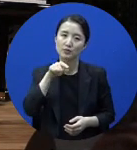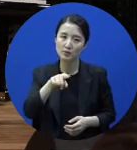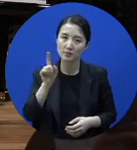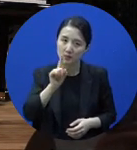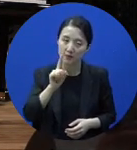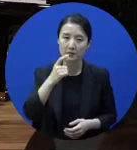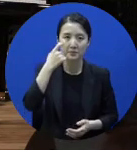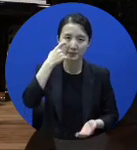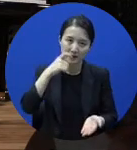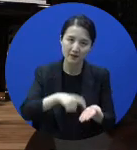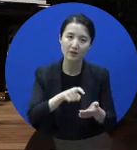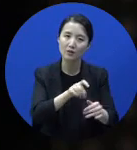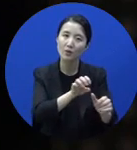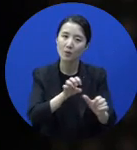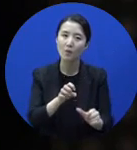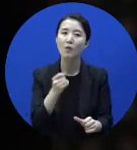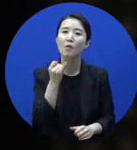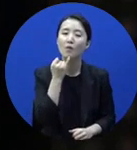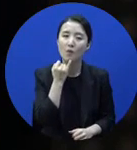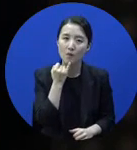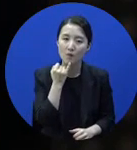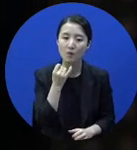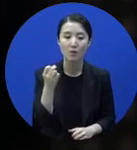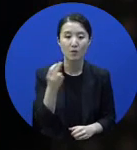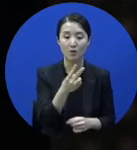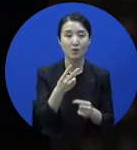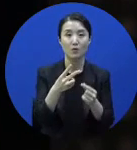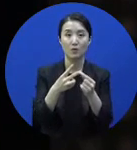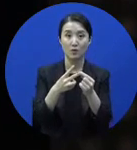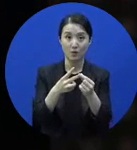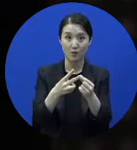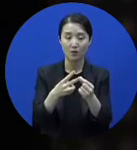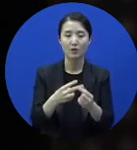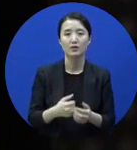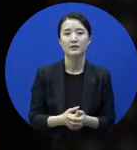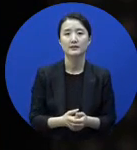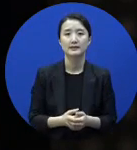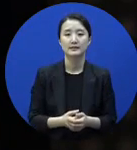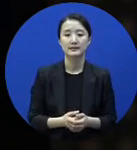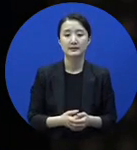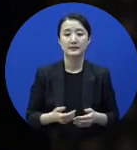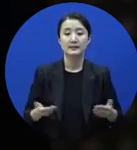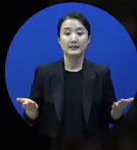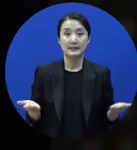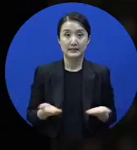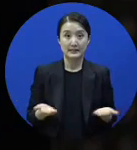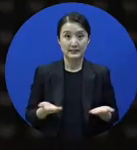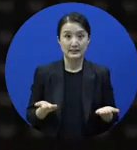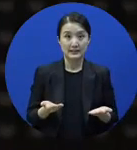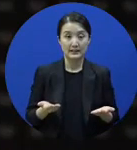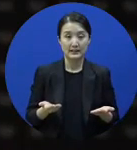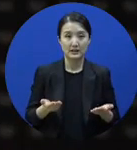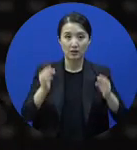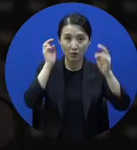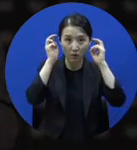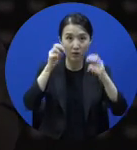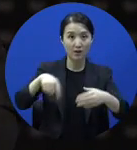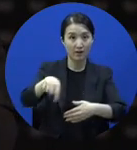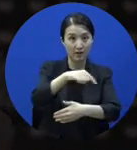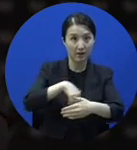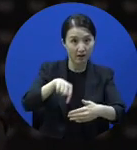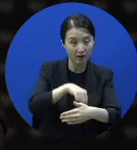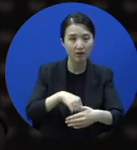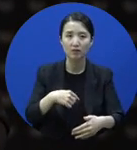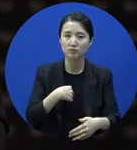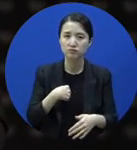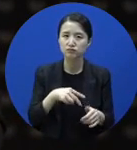것 같아요. 직장, 생각외로 되게 배울 곳이 많은 곳입니다. 왜 그러냐면 본인이 알고 있는 지식보다